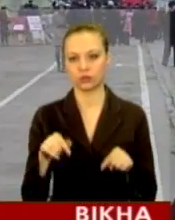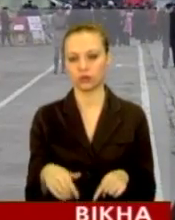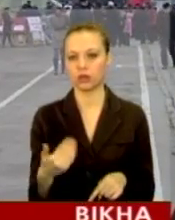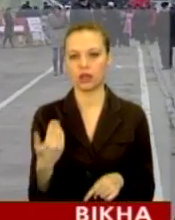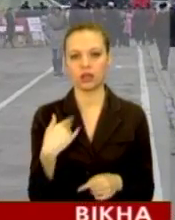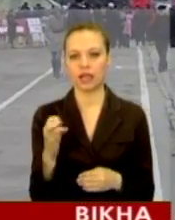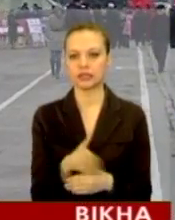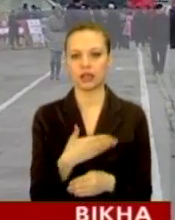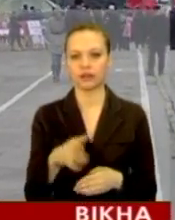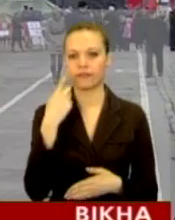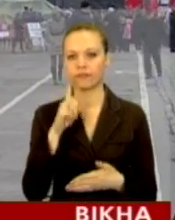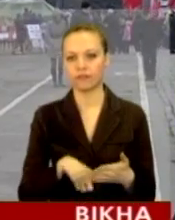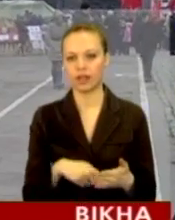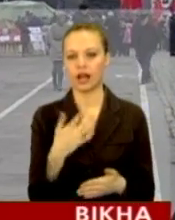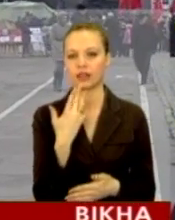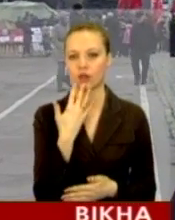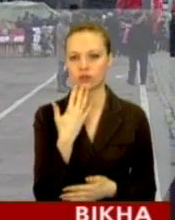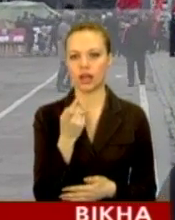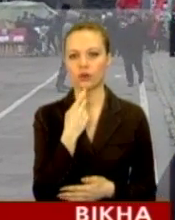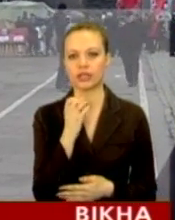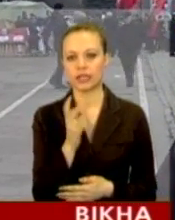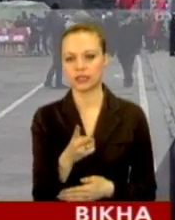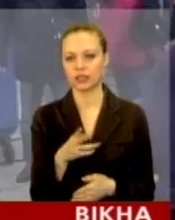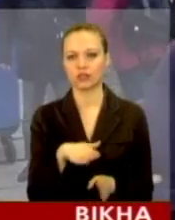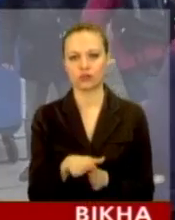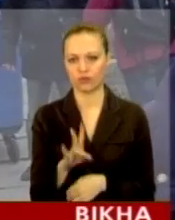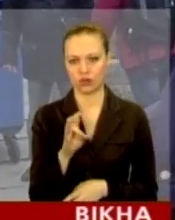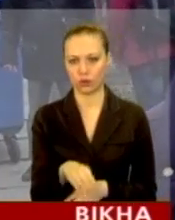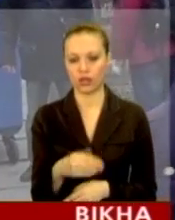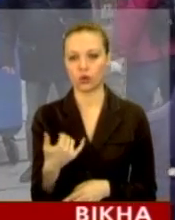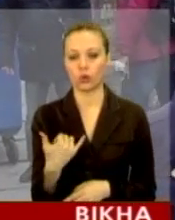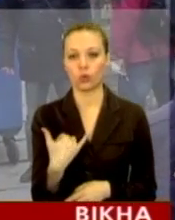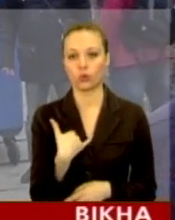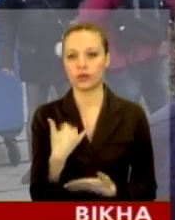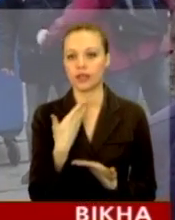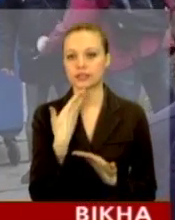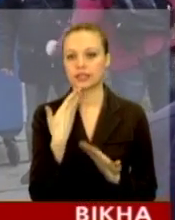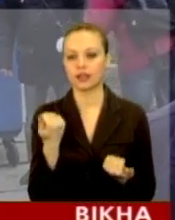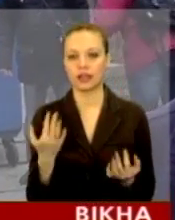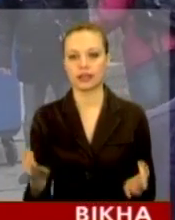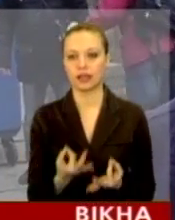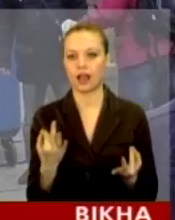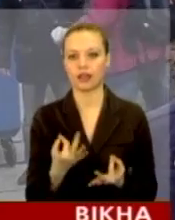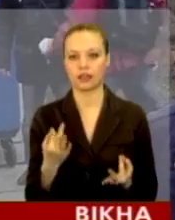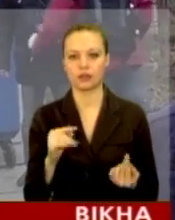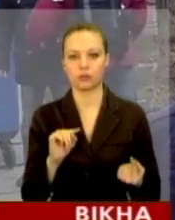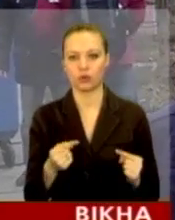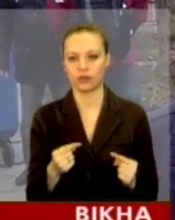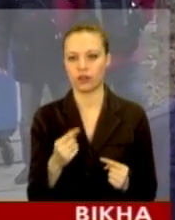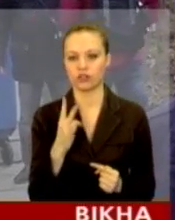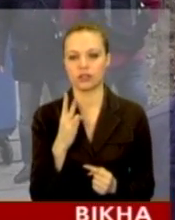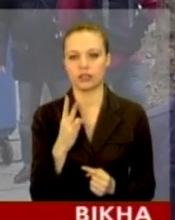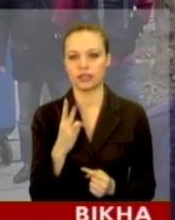не розділяють віросповідання, національність, язик. Совершенно так. У нас нет никаких противоречий